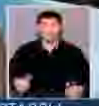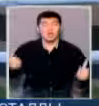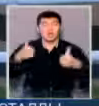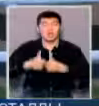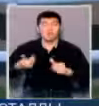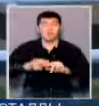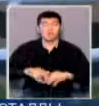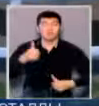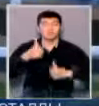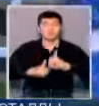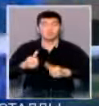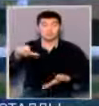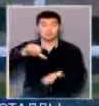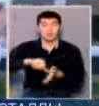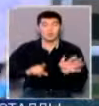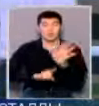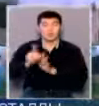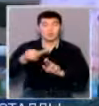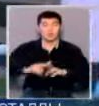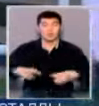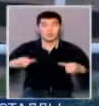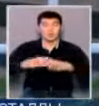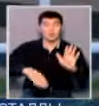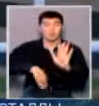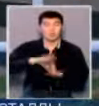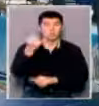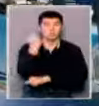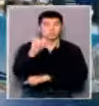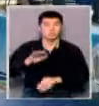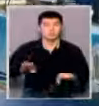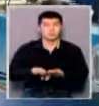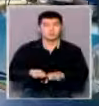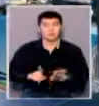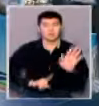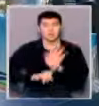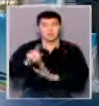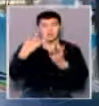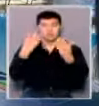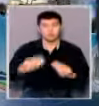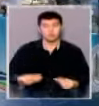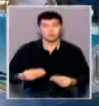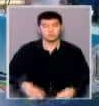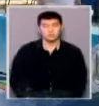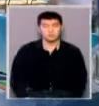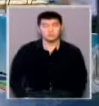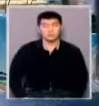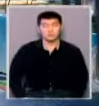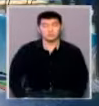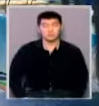жекпе-жек те ерекше қарқынмен басталды. Кім мықтыдан кім мықты? Алғашқы күні